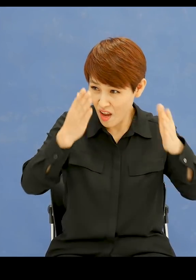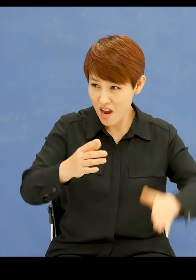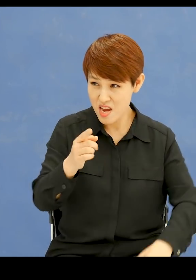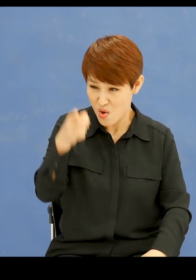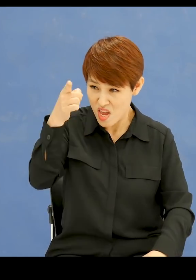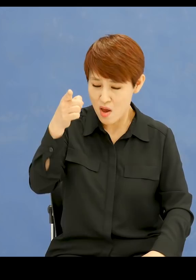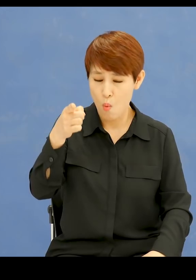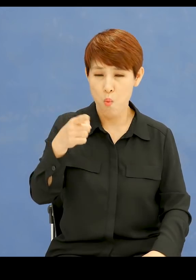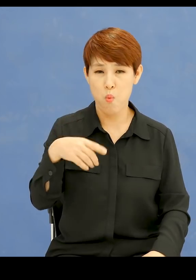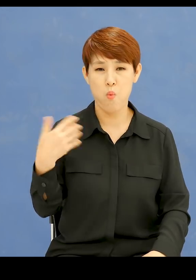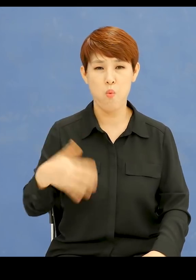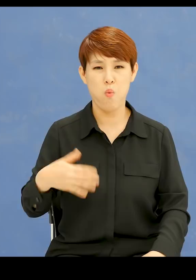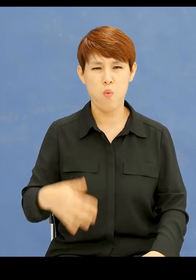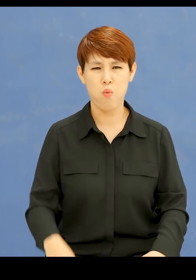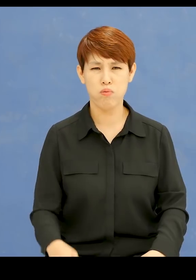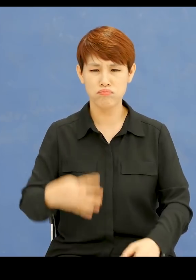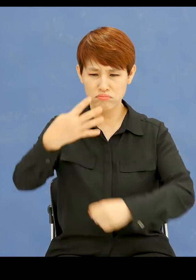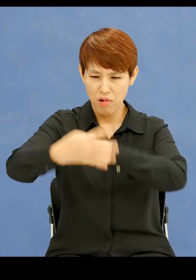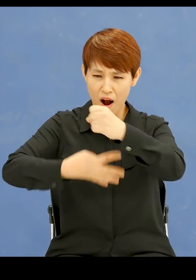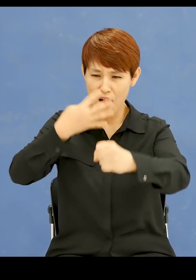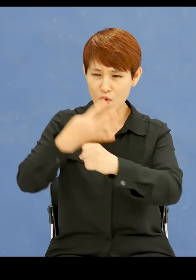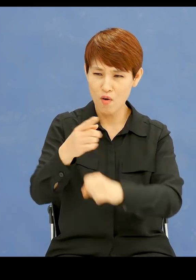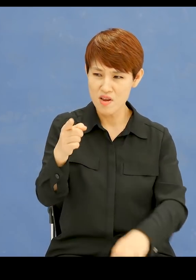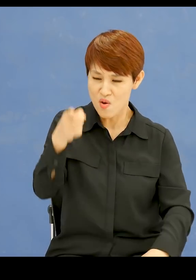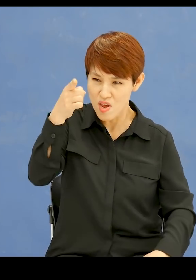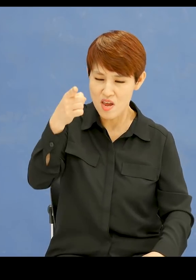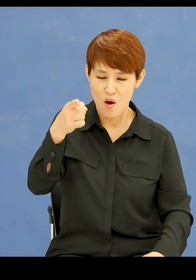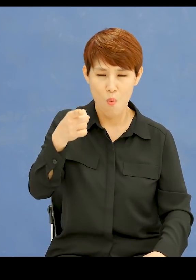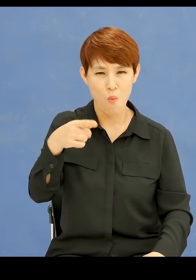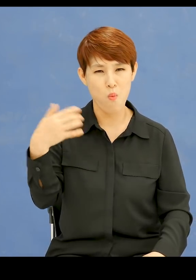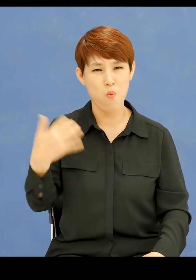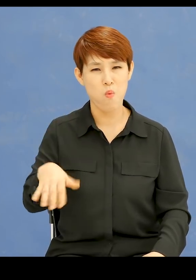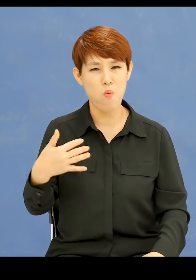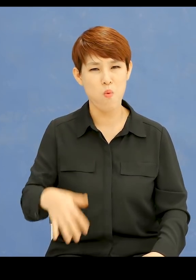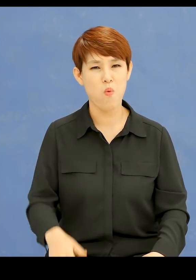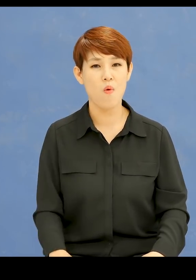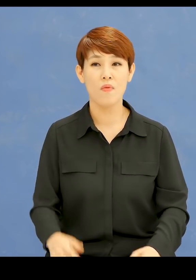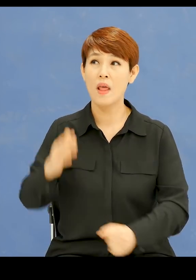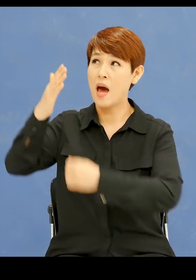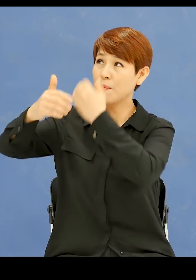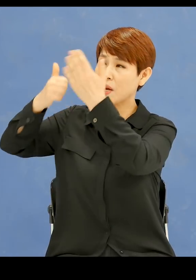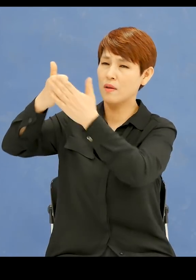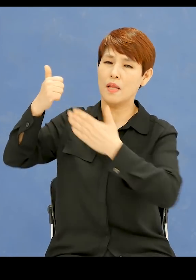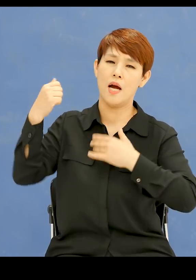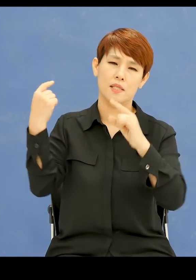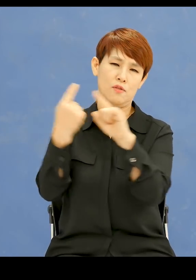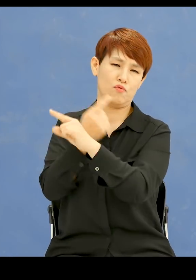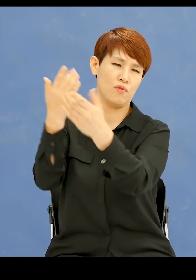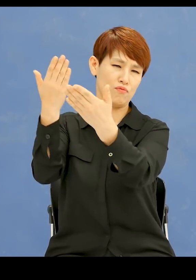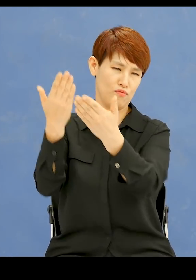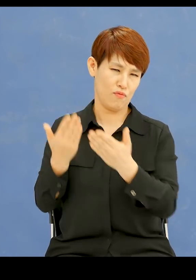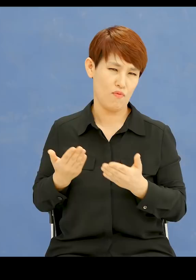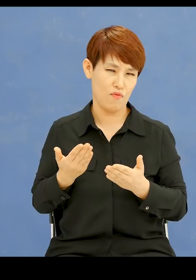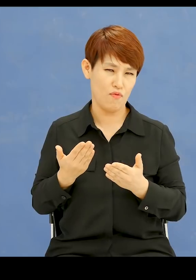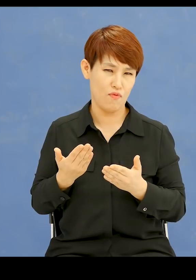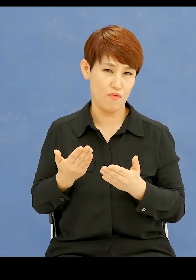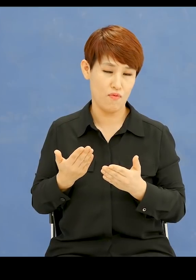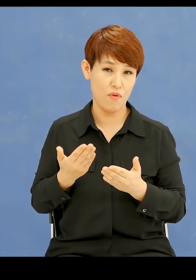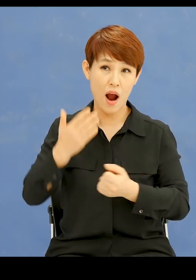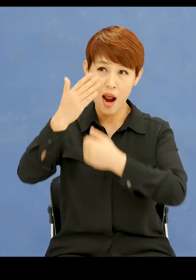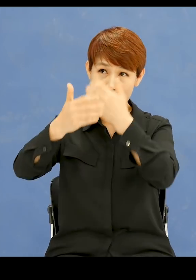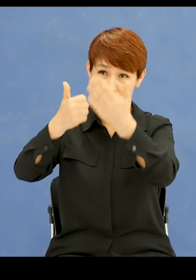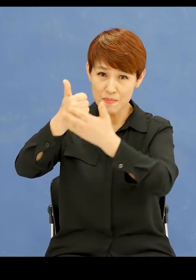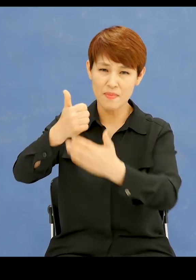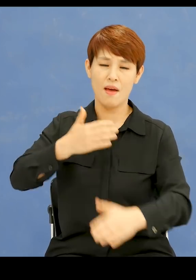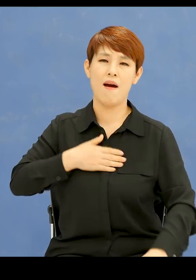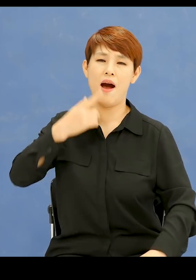네. 어떻게 4년간 1위를 하죠? 진짜. 하나님 저를 치유하셨고 또 하나님이 저의 아버지가